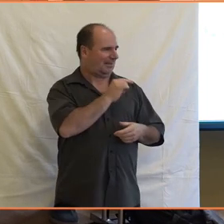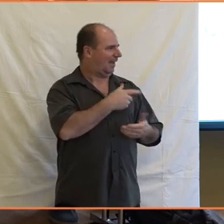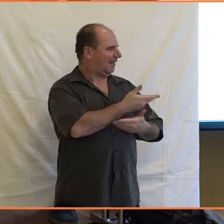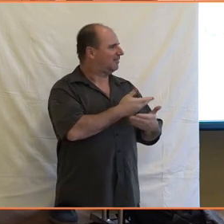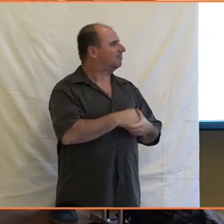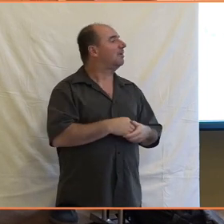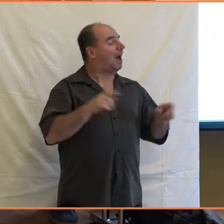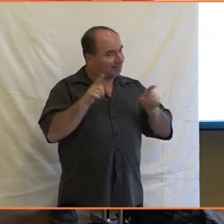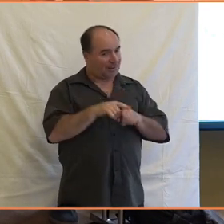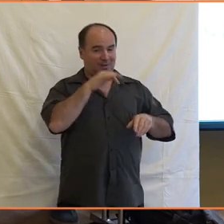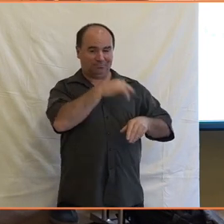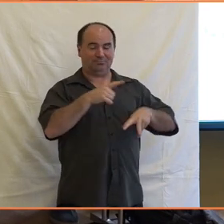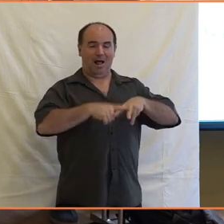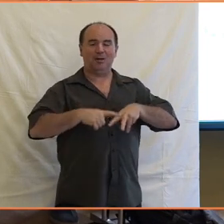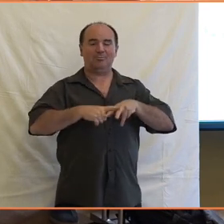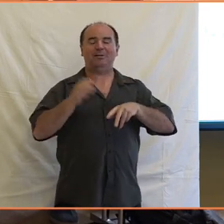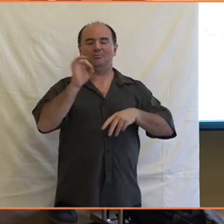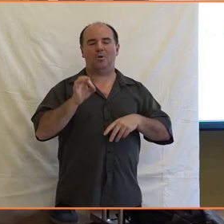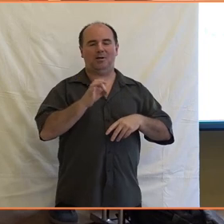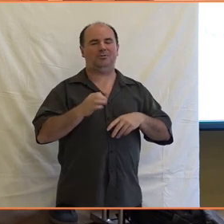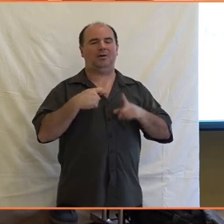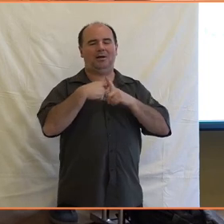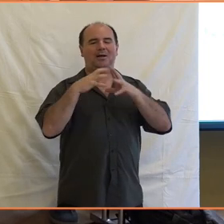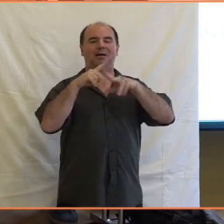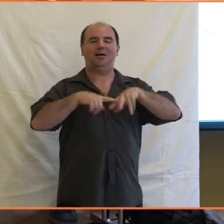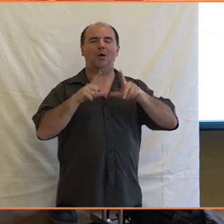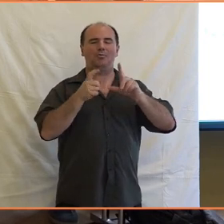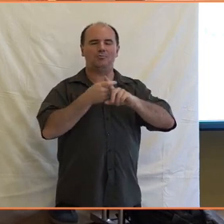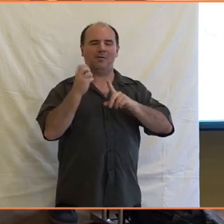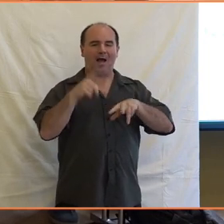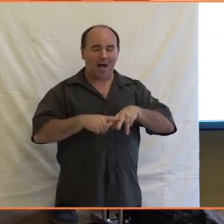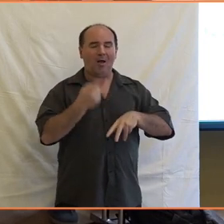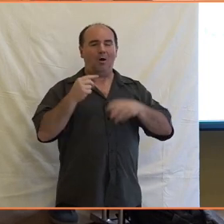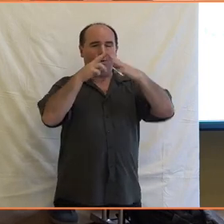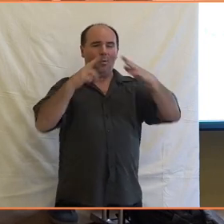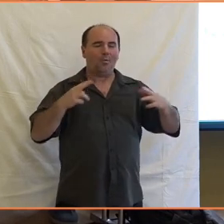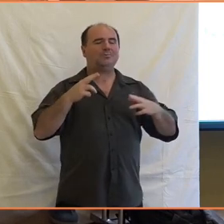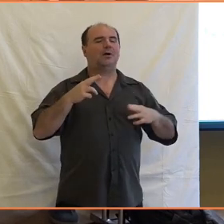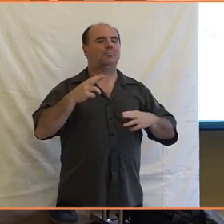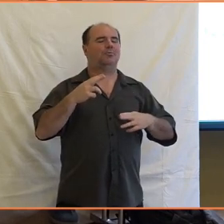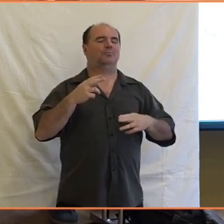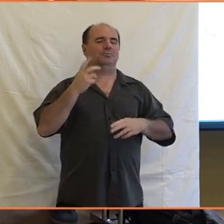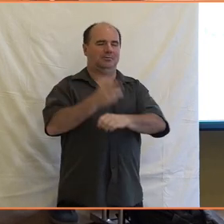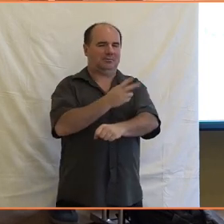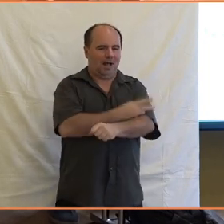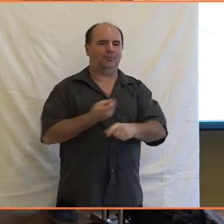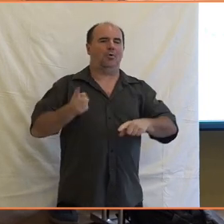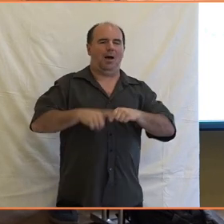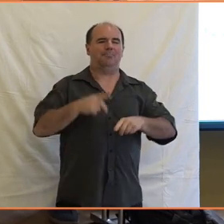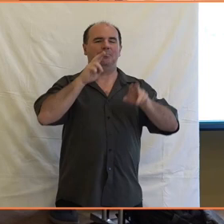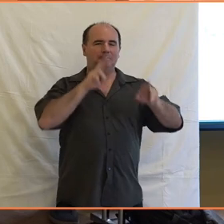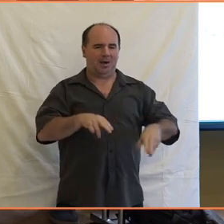Alžběta Solarčik-Krausová, odbornice na umělou inteligenci z Ústavu státu a práva Akademie věd České republiky.